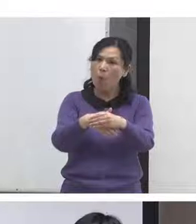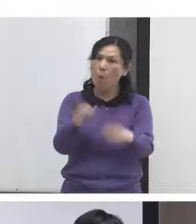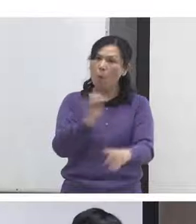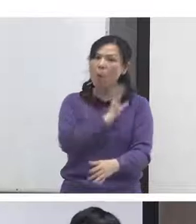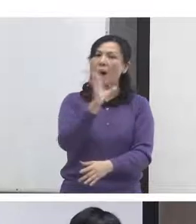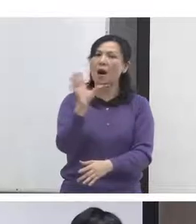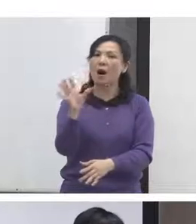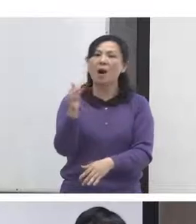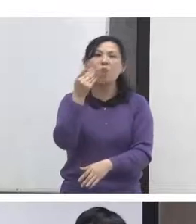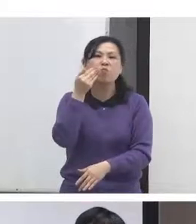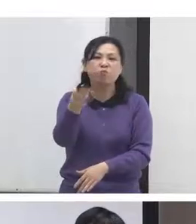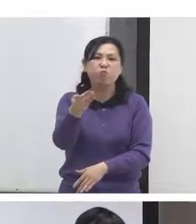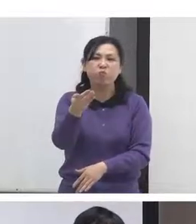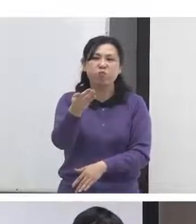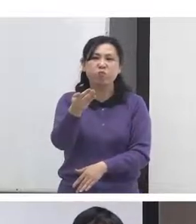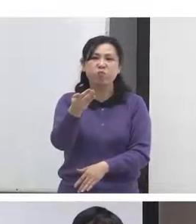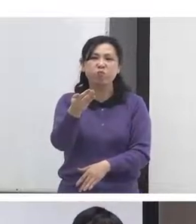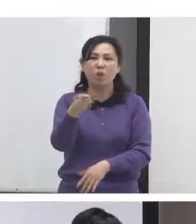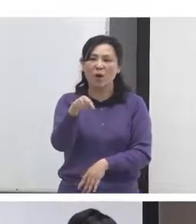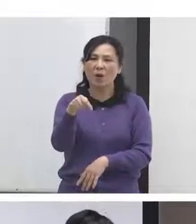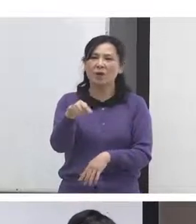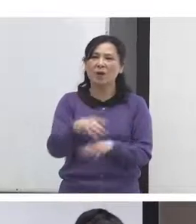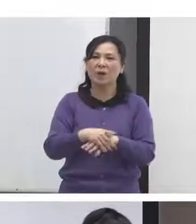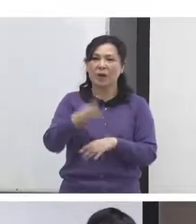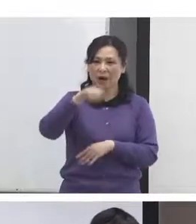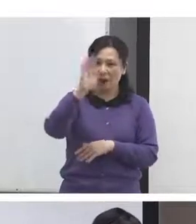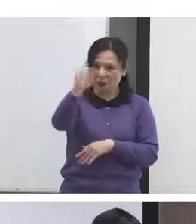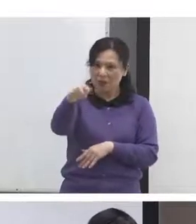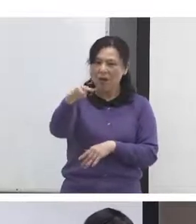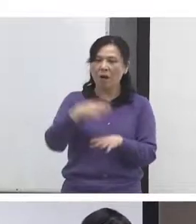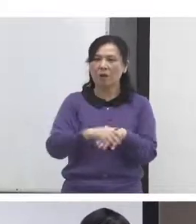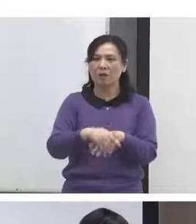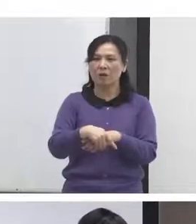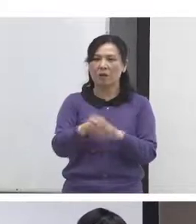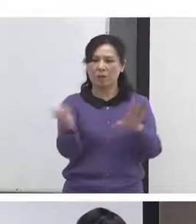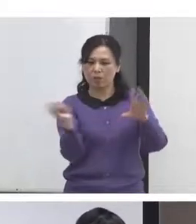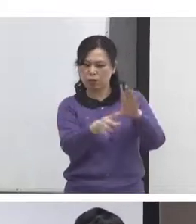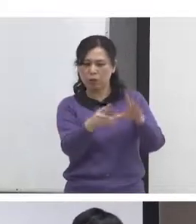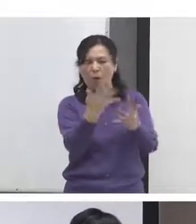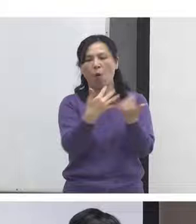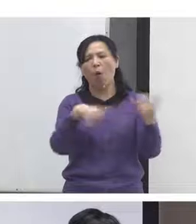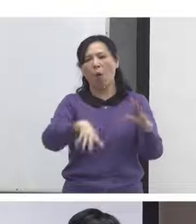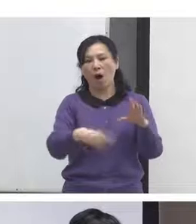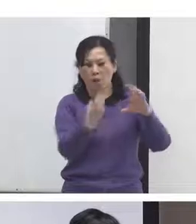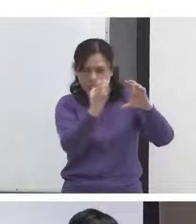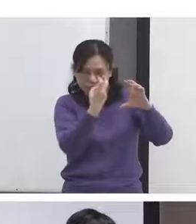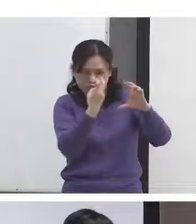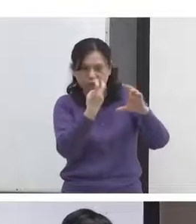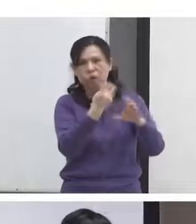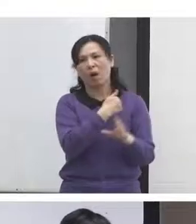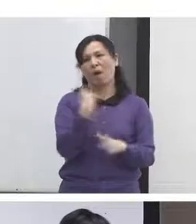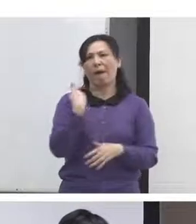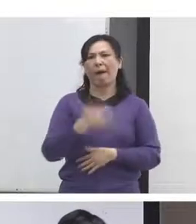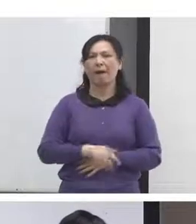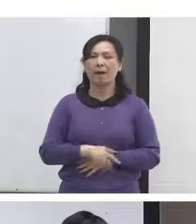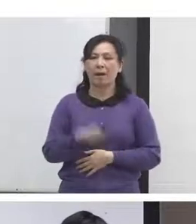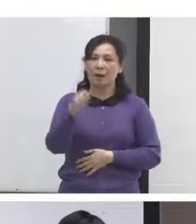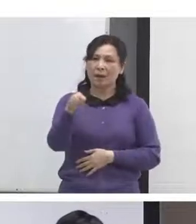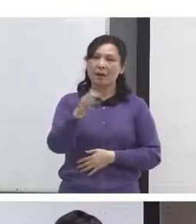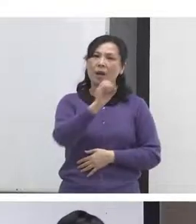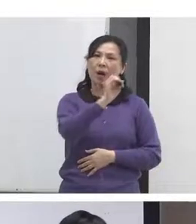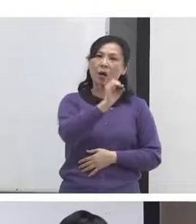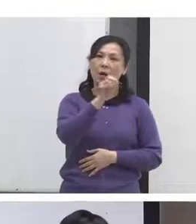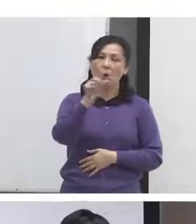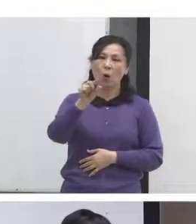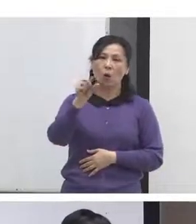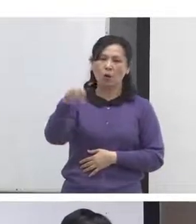后九个月的时间，他才会把政治现金的资料丢到网站上让大家查阅。那所以那个时候是因为刚好就是有个 OGP， 就是开